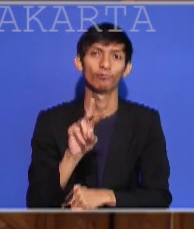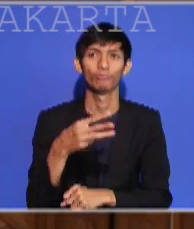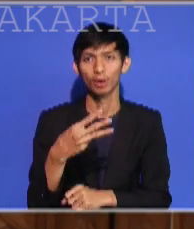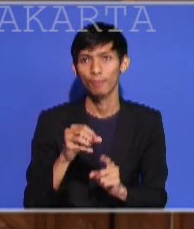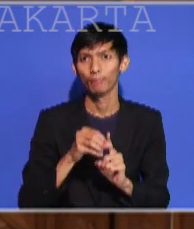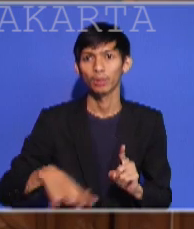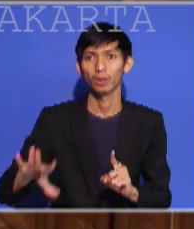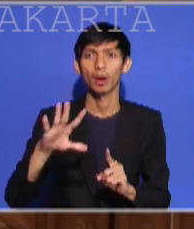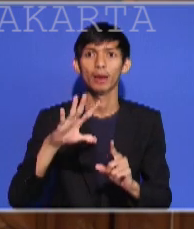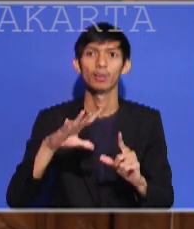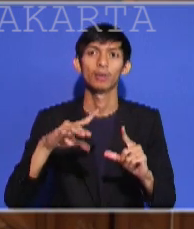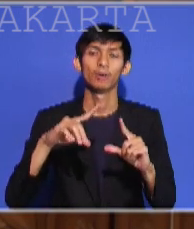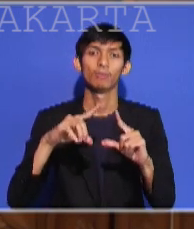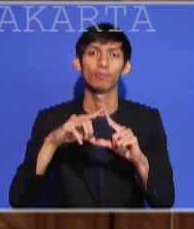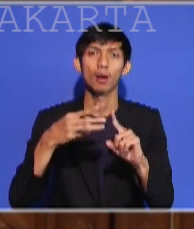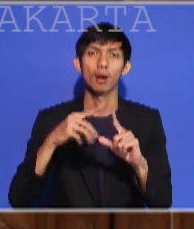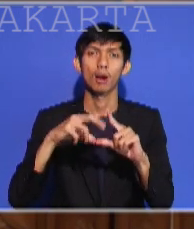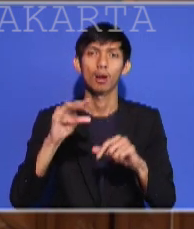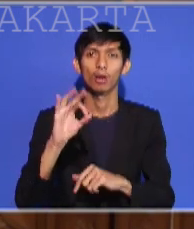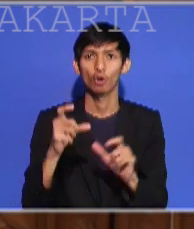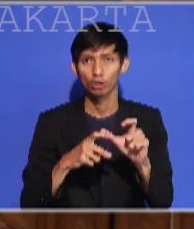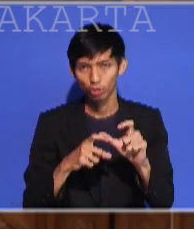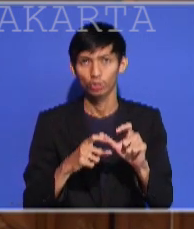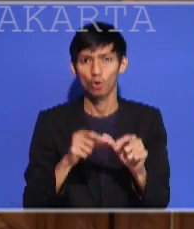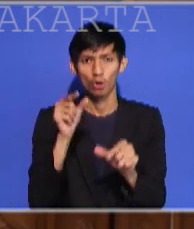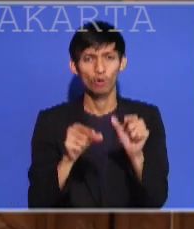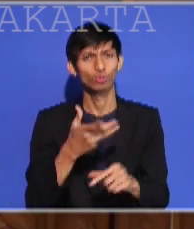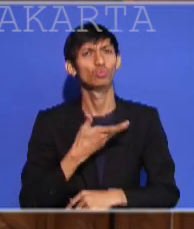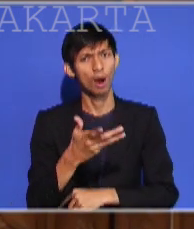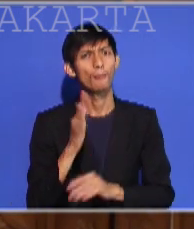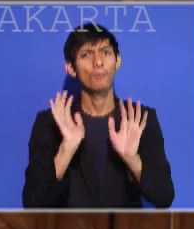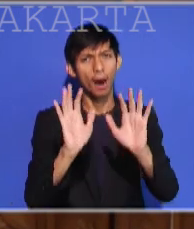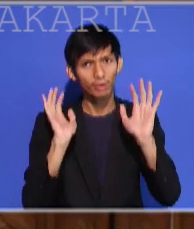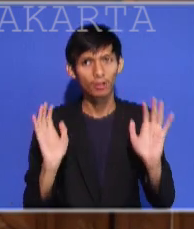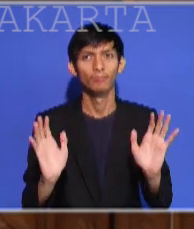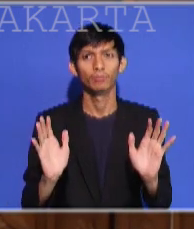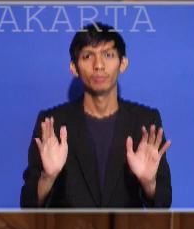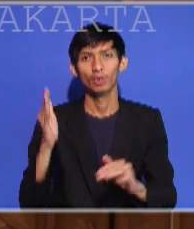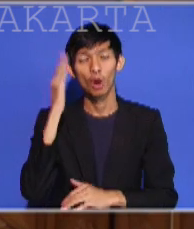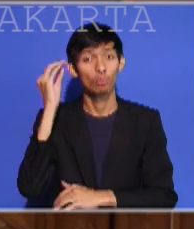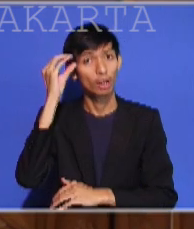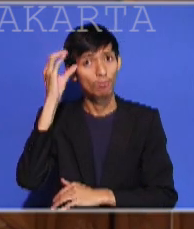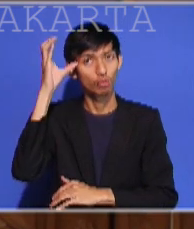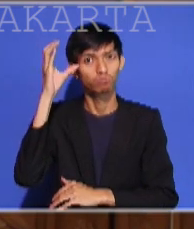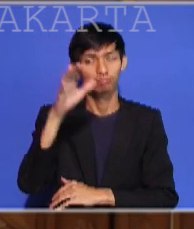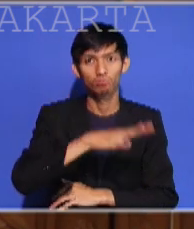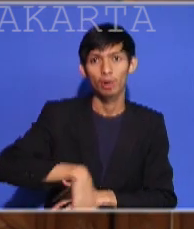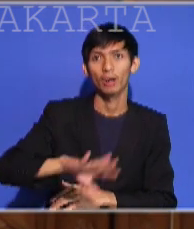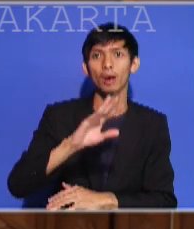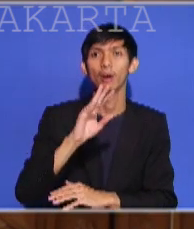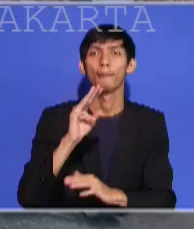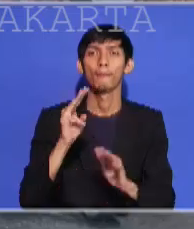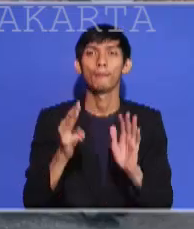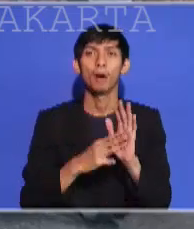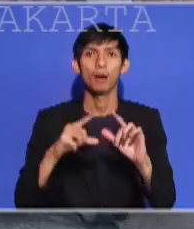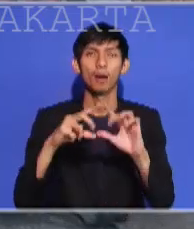tansaya sekeca ngindangi papan wisata menika. Ngiras pantes kangge mangertosi mirungganipun Wono Mangrove ing papan menika.